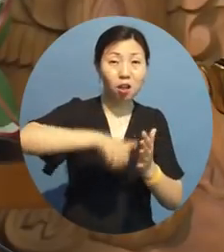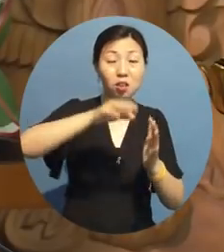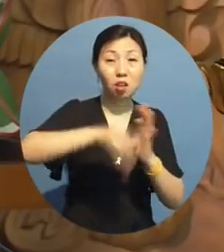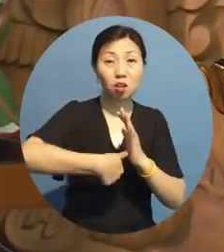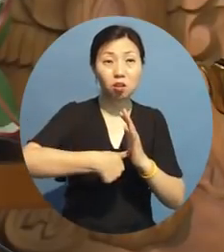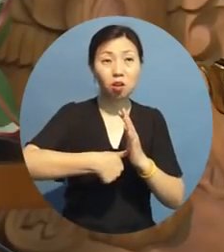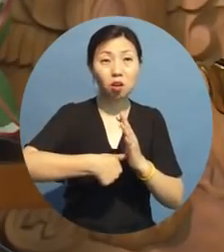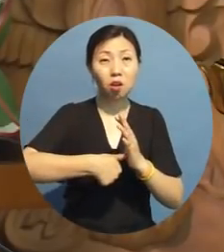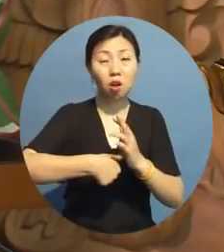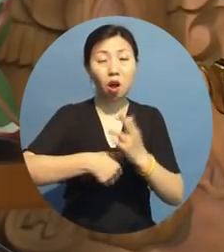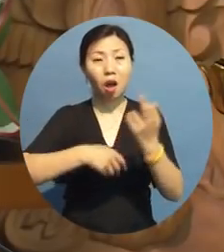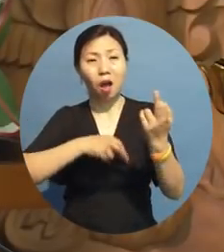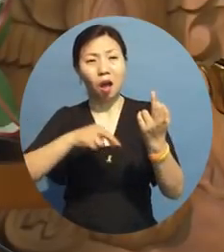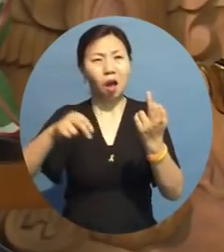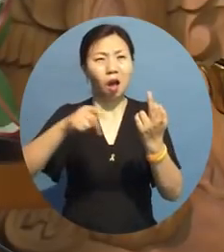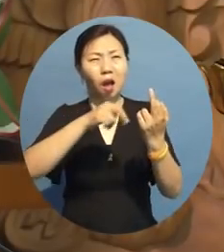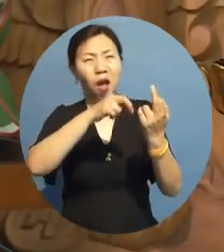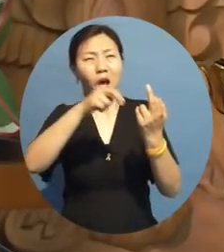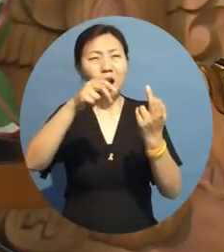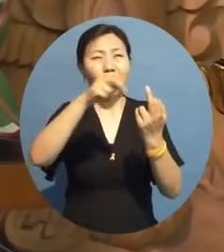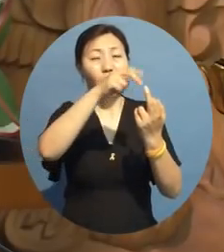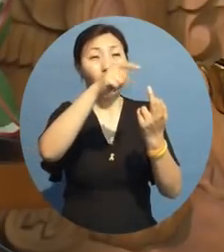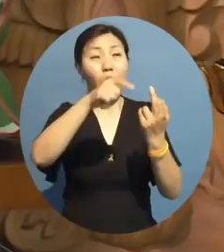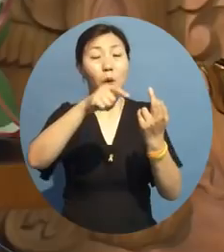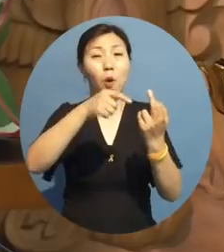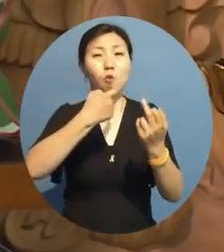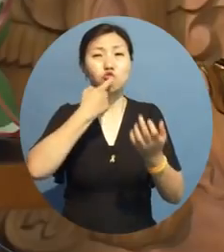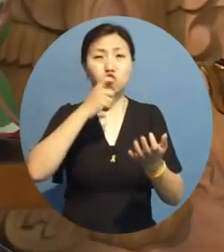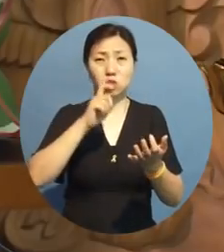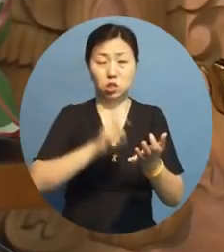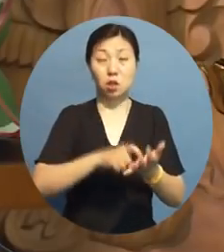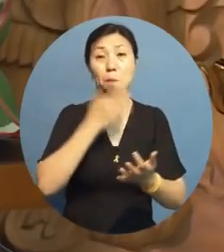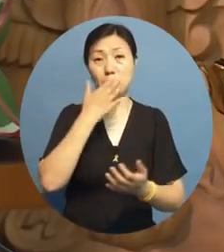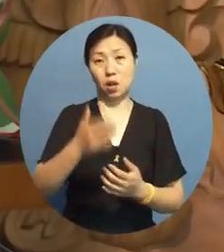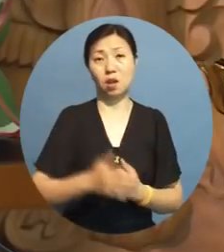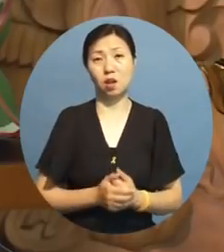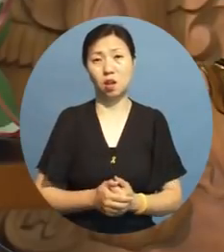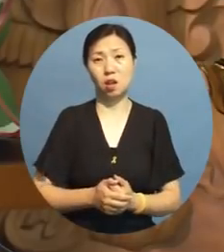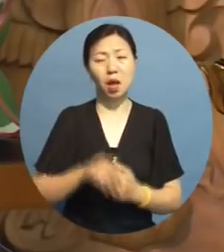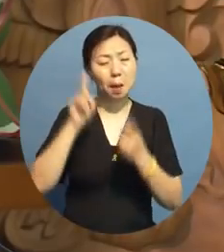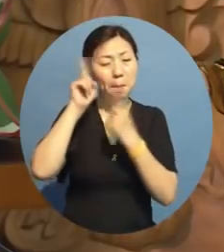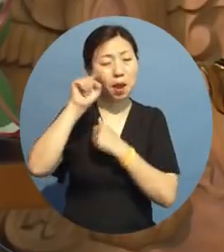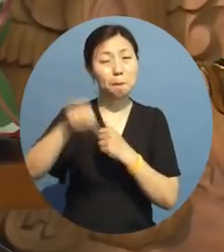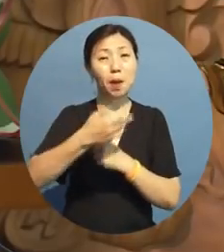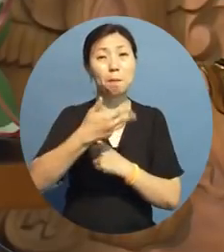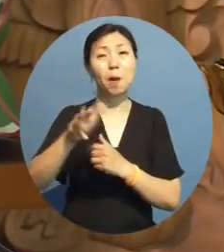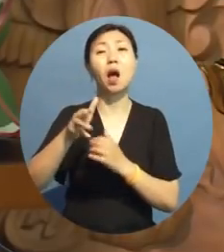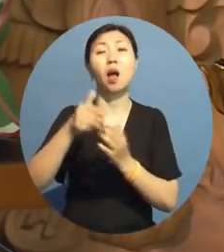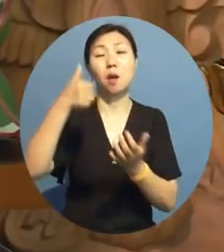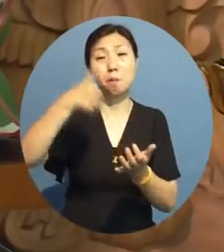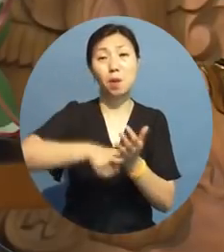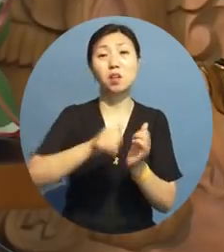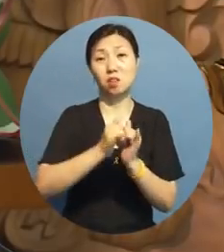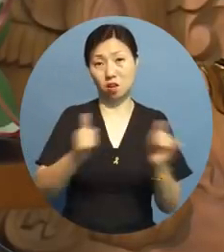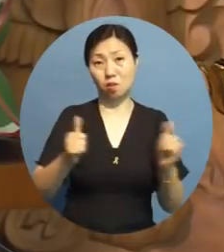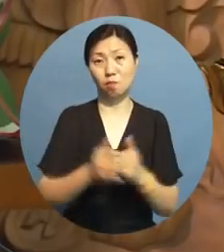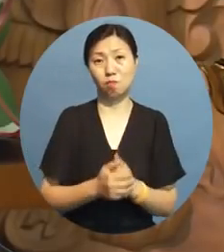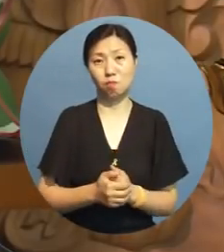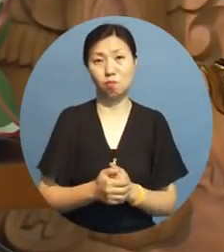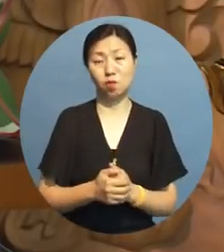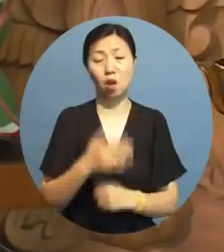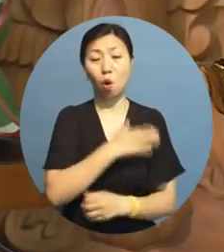1000m 정도 산에 올라가는 데는 못 올라간다는 소리 안 나와. 180번을 매일 하는 사람. 꿈에도 엄청난